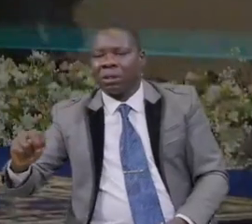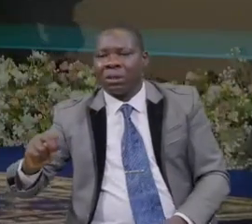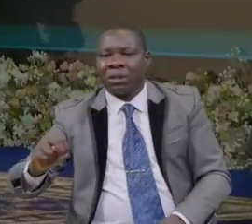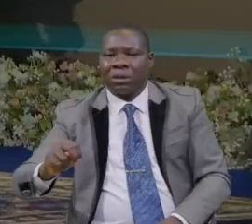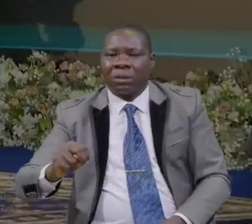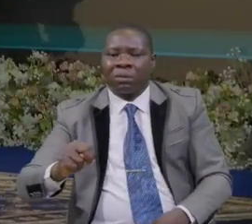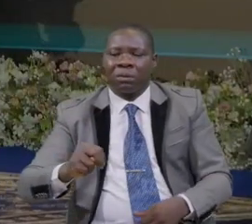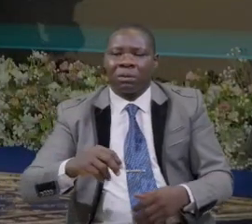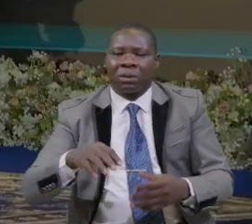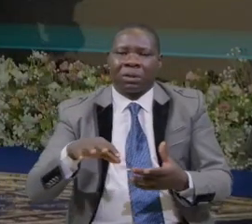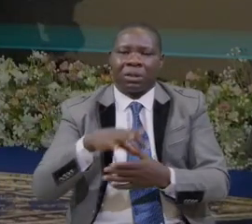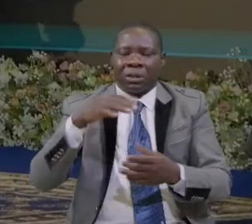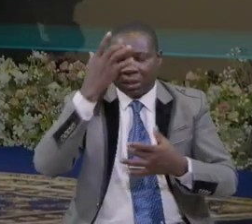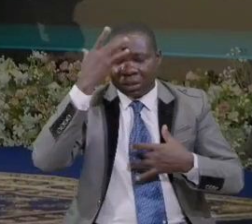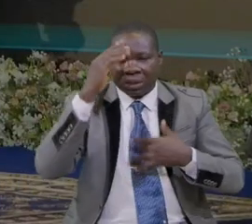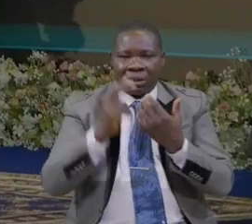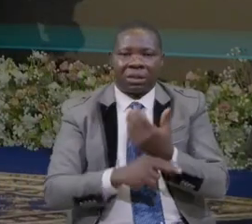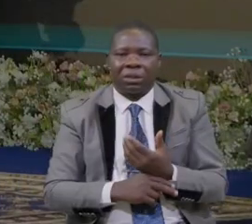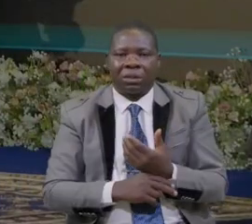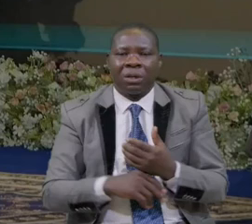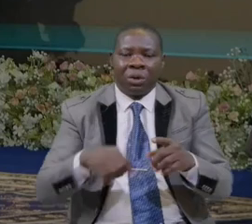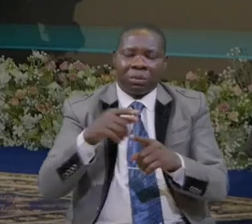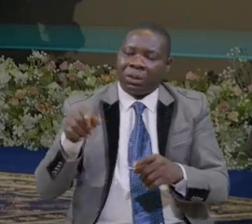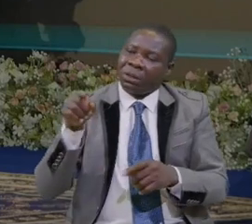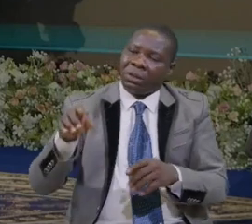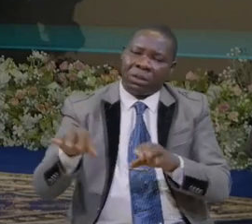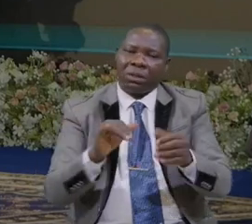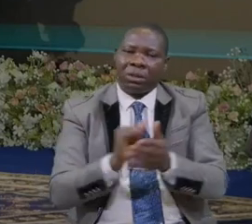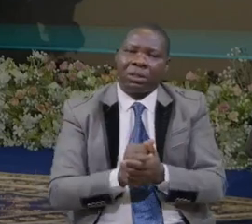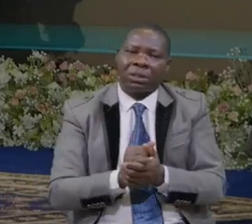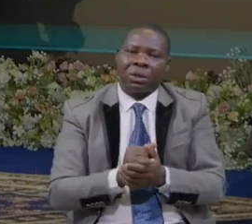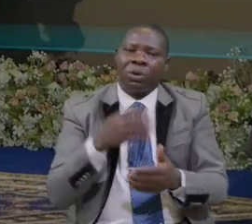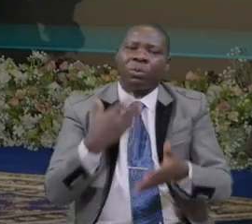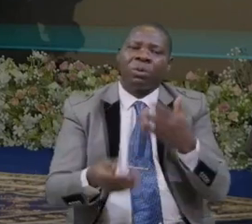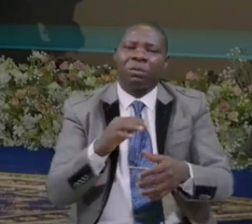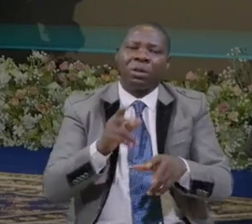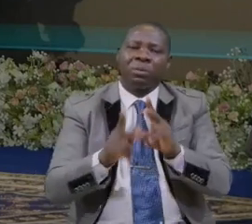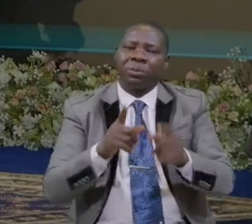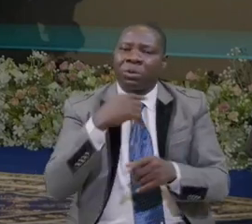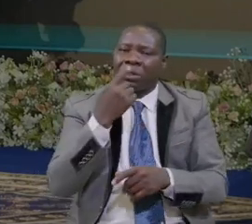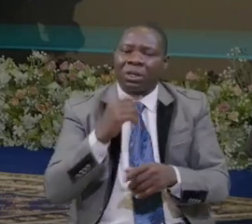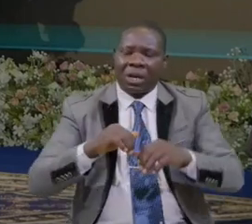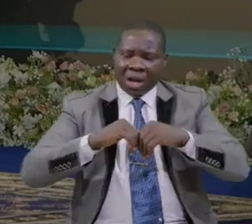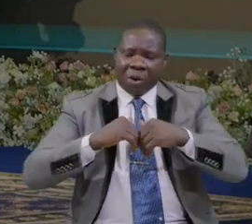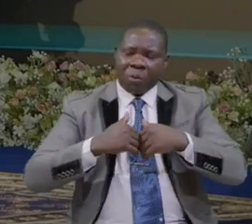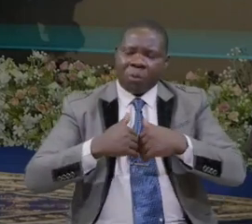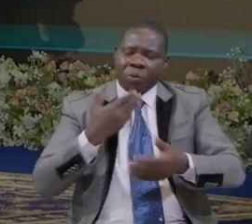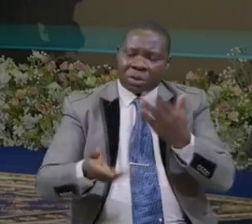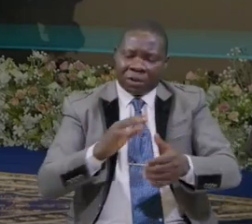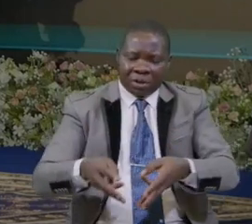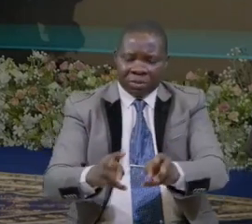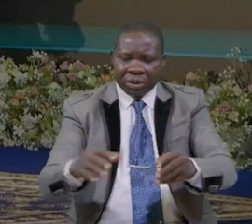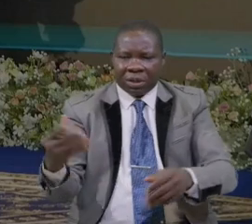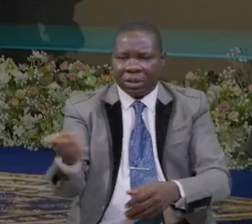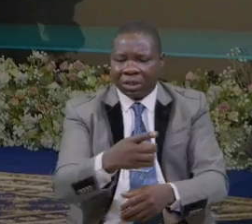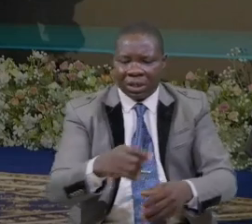Tout ce que Naaman faisait, quel que soit ce que les gens disent, quelle que soit la manière dont ils agissent,